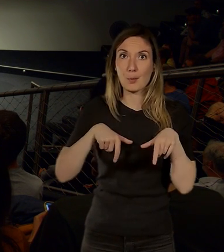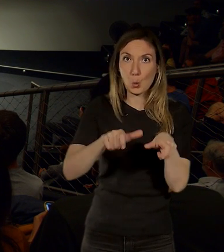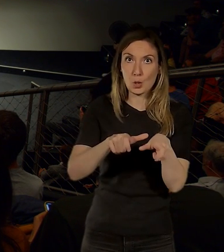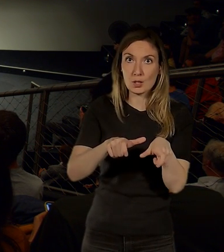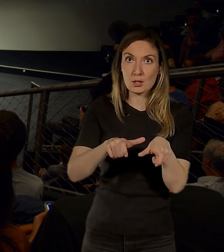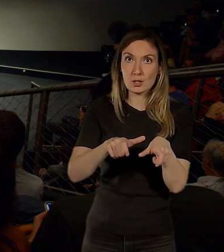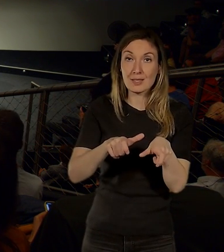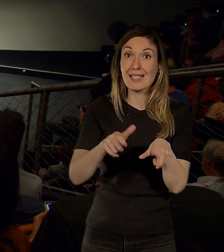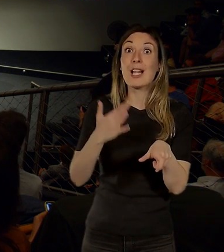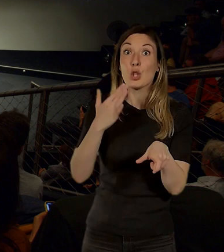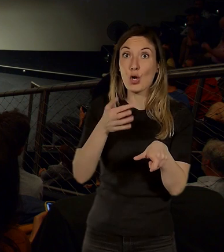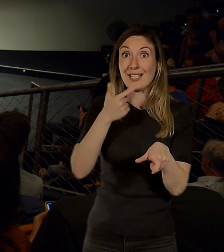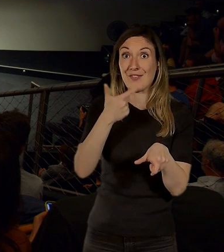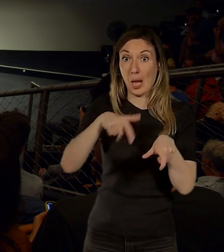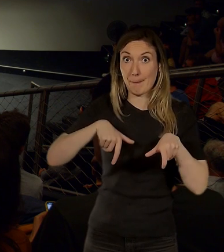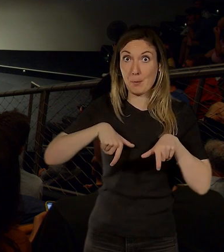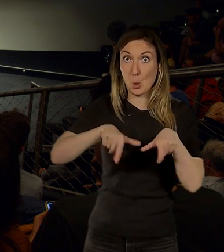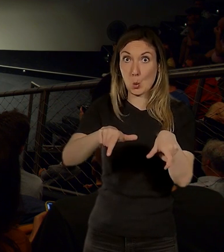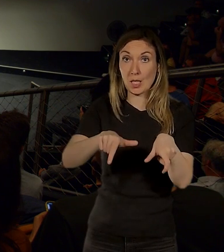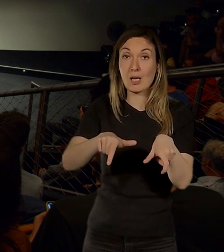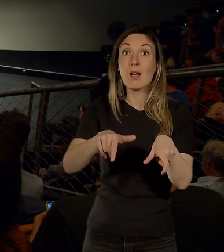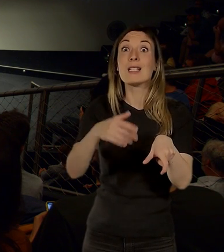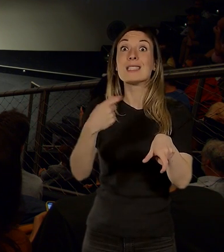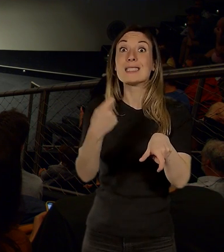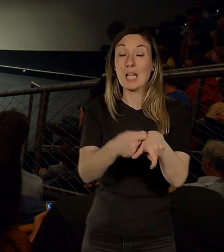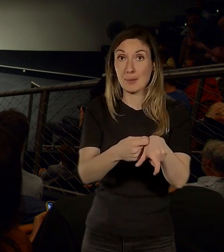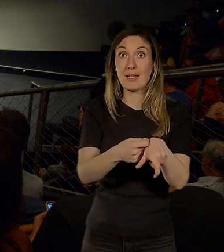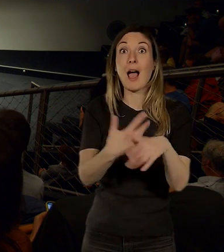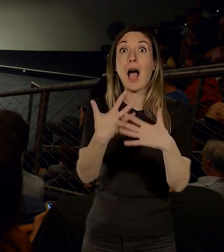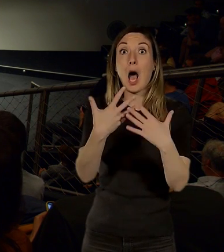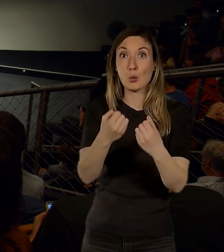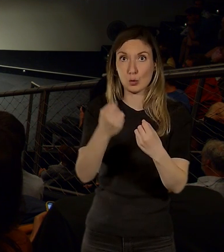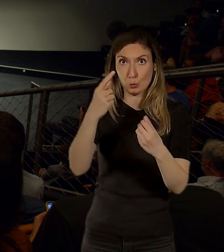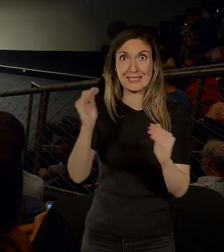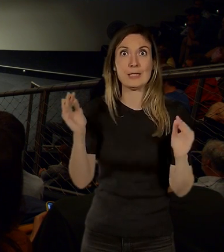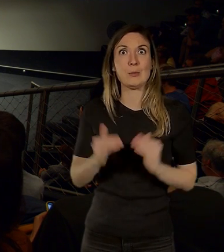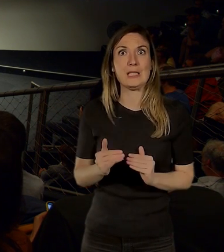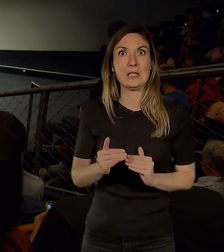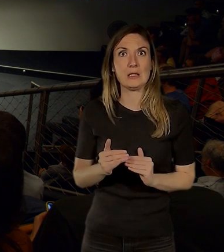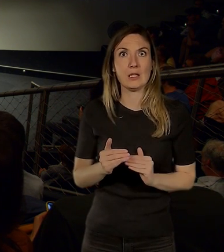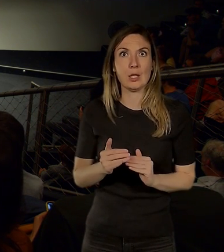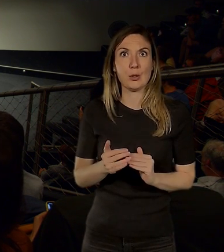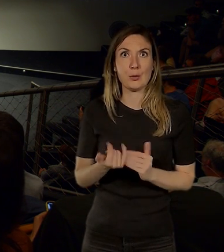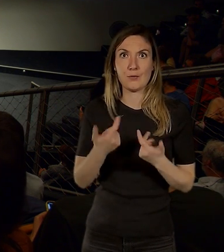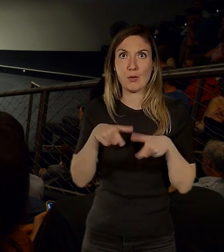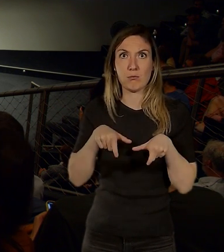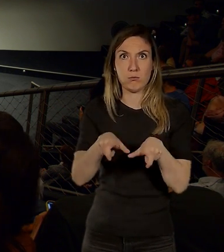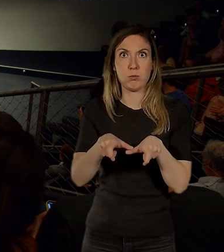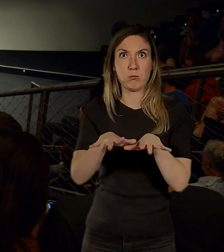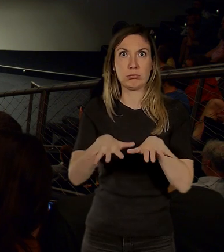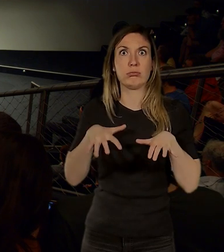no, ano, ano. Tím pádem, když tam nebude ještě jeden pruh, tím pádem musí poklesnout intenzita jinak bychom tam stále... Ne,